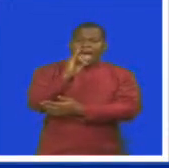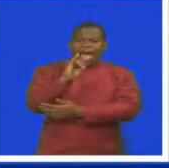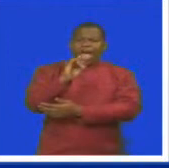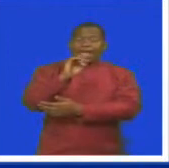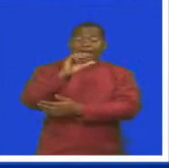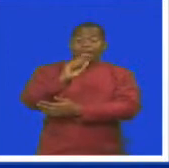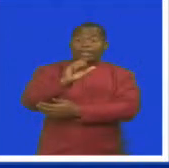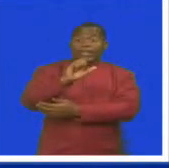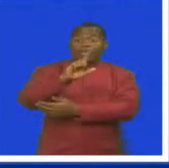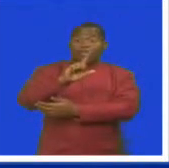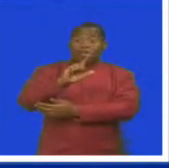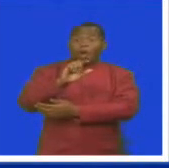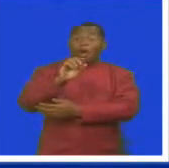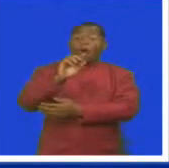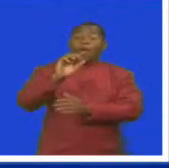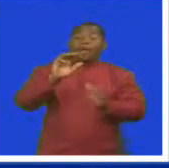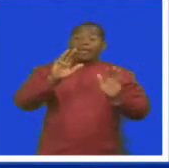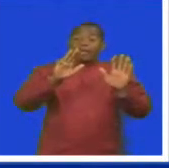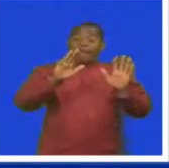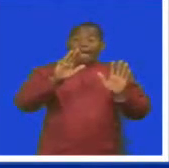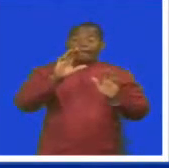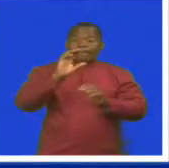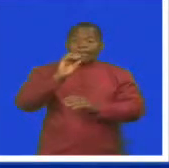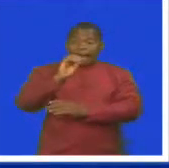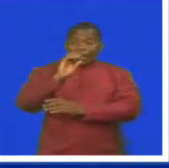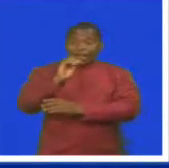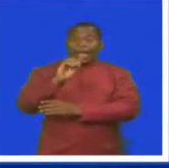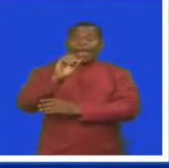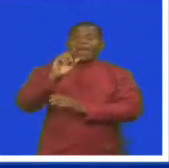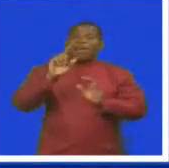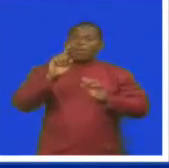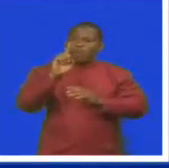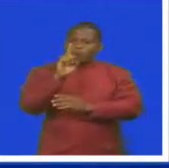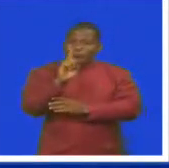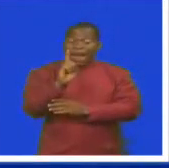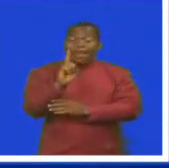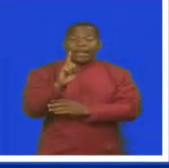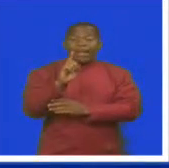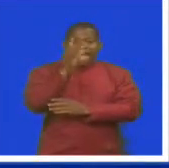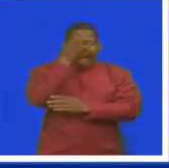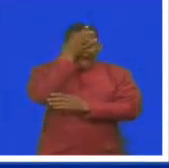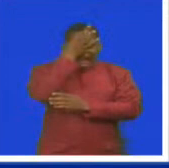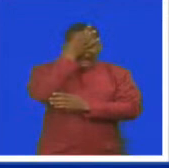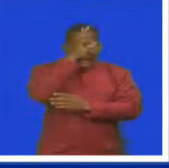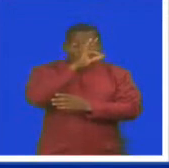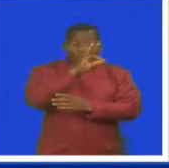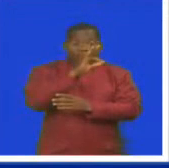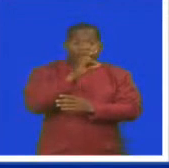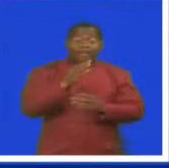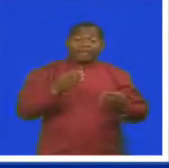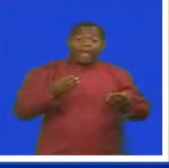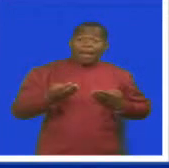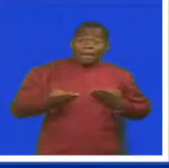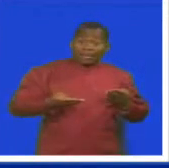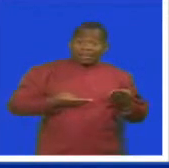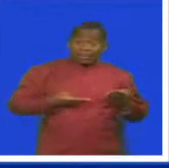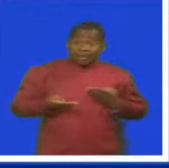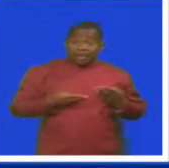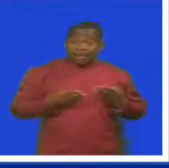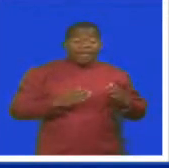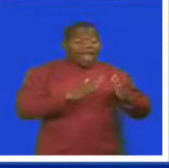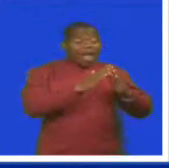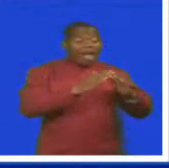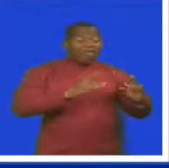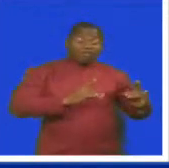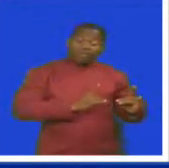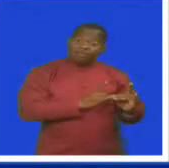onikezwa certificate se ISO 9001 inkampani yahulumende emazinga ye Eswatini Standards Authority kanye netiko letempilo kanti